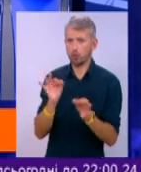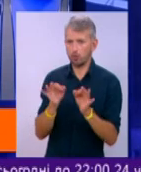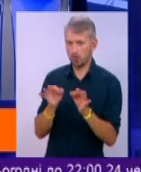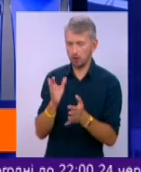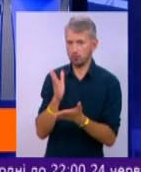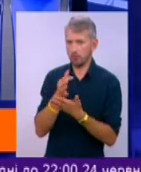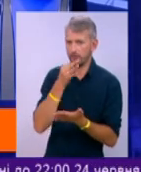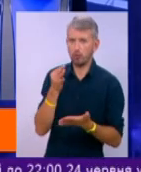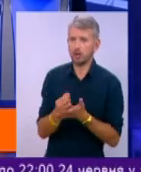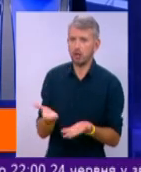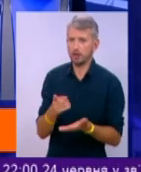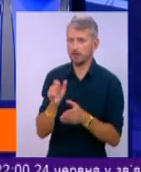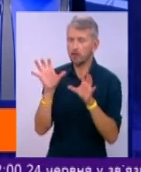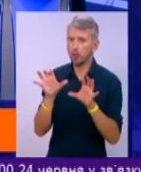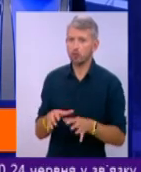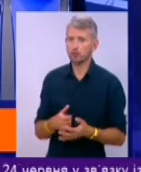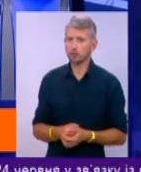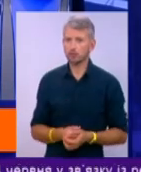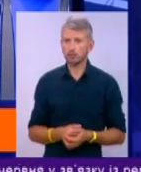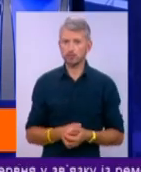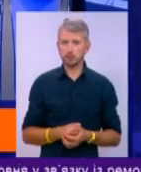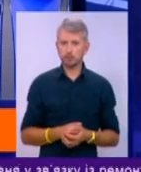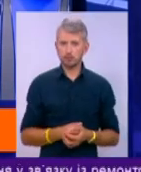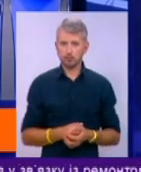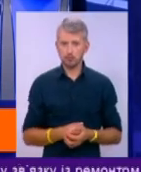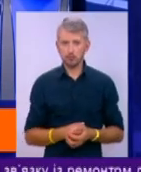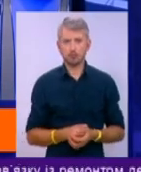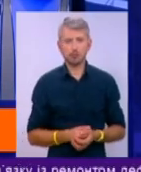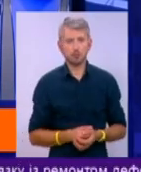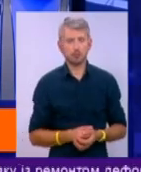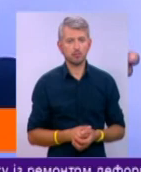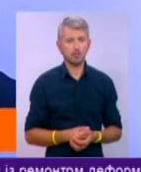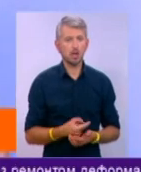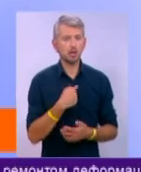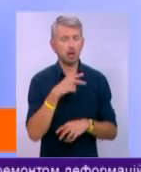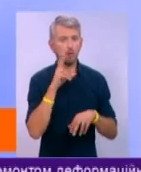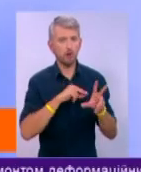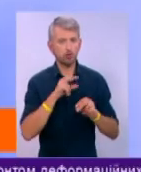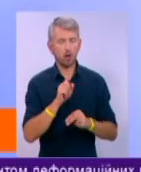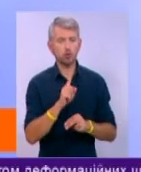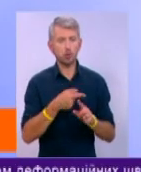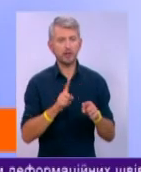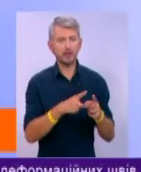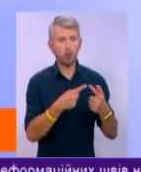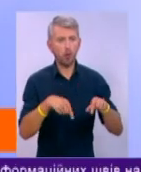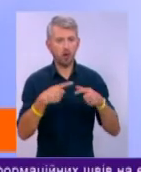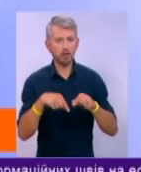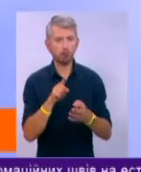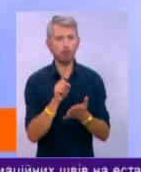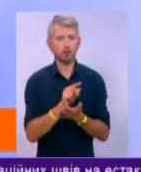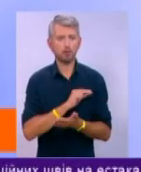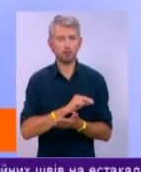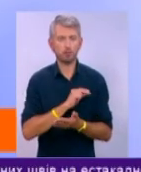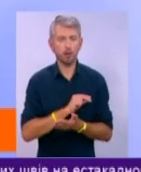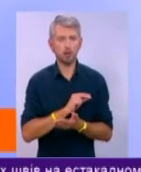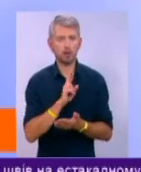понести відповідальність. За законом. Ну, ми пам'ятаємо цей конфлікт. Я вважаю, що ці органи повинні працювати,